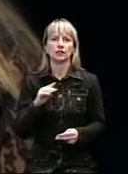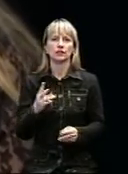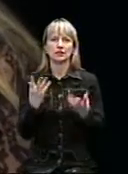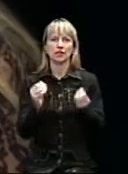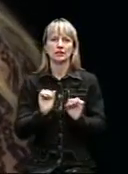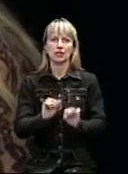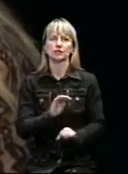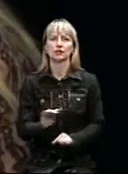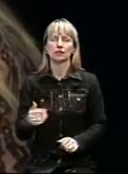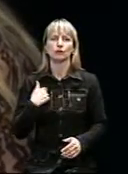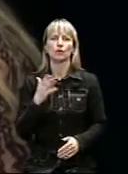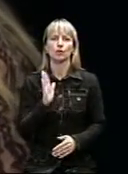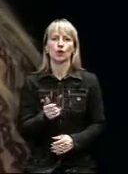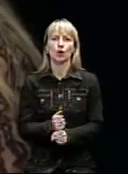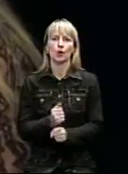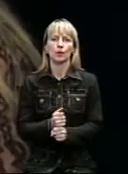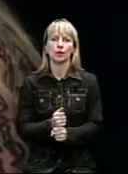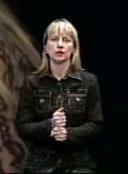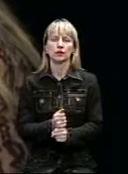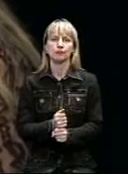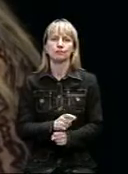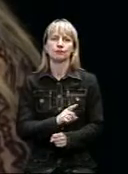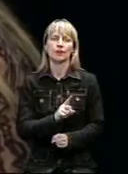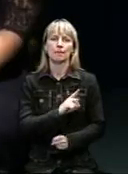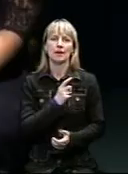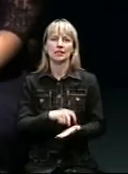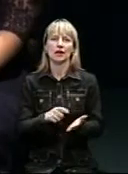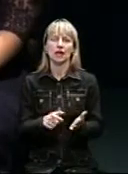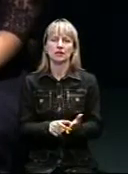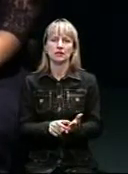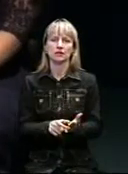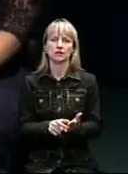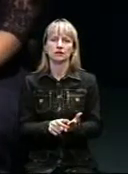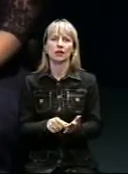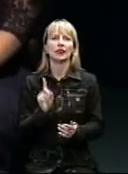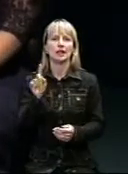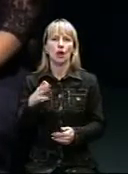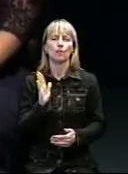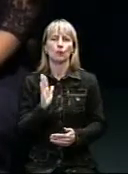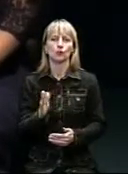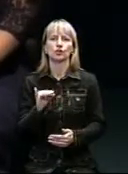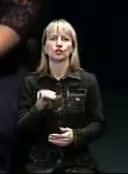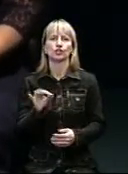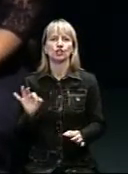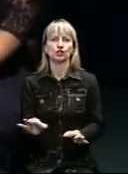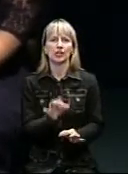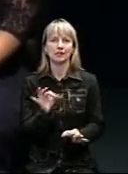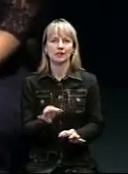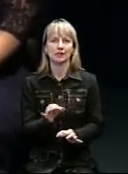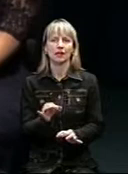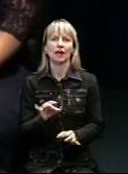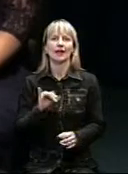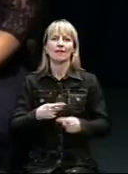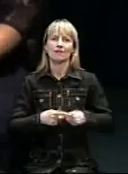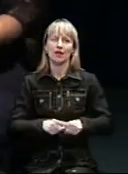захисту дітей, ми будемо робити у Дубовому Гаю майстер-класи. там будуть і шиття, і в'язання,